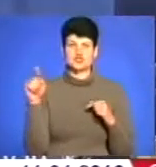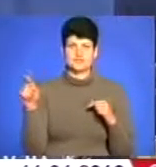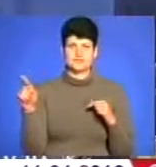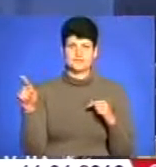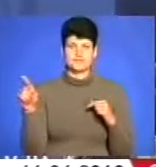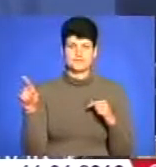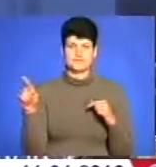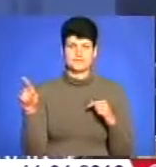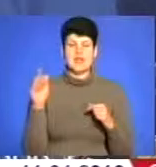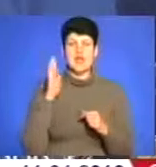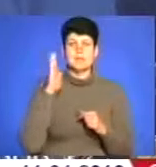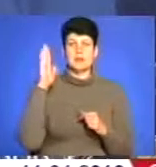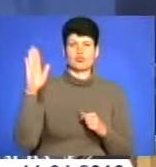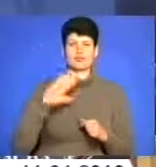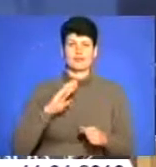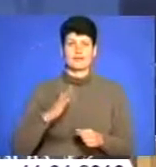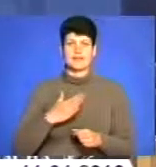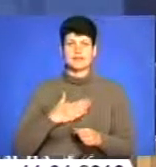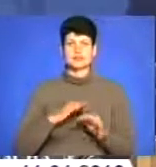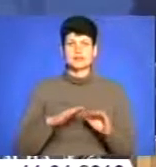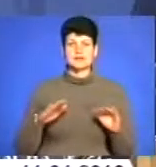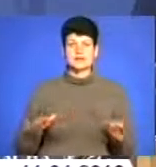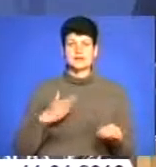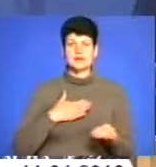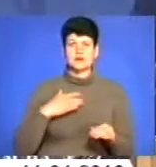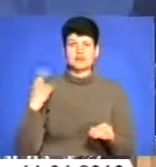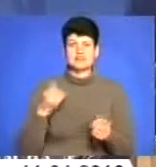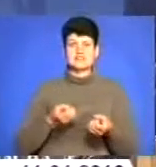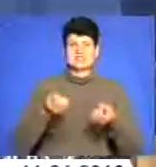іншим, а майбутнє наших дітей, нашої області – світлим.